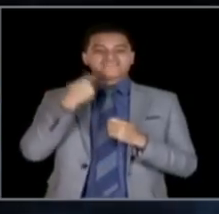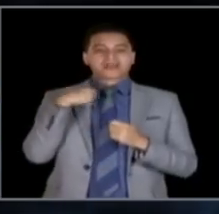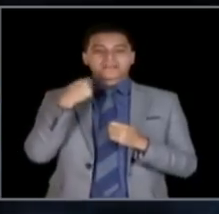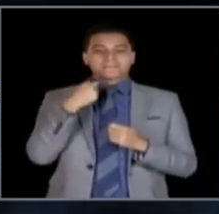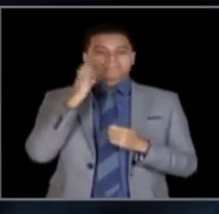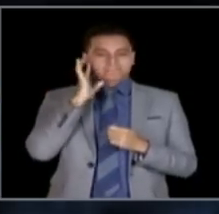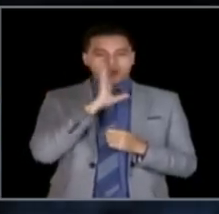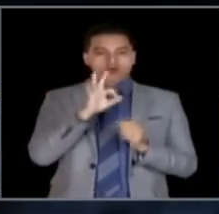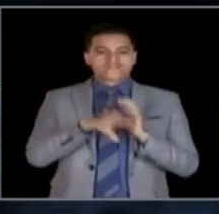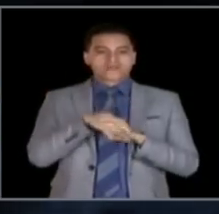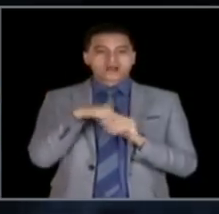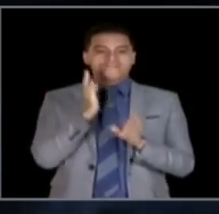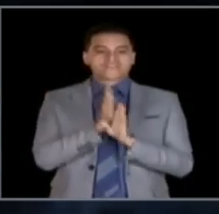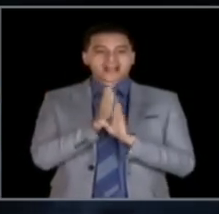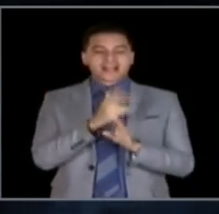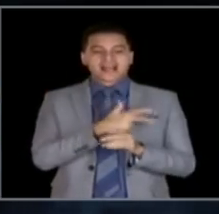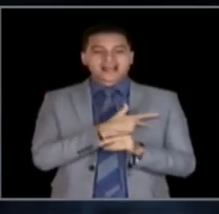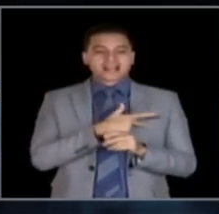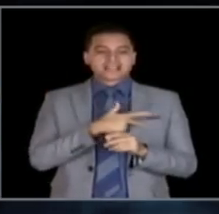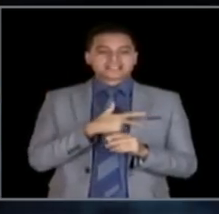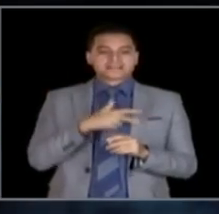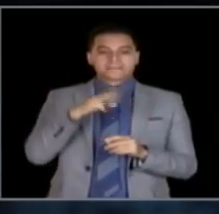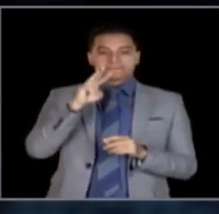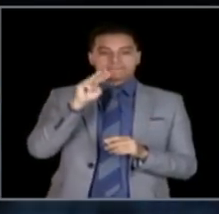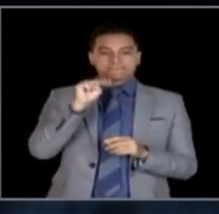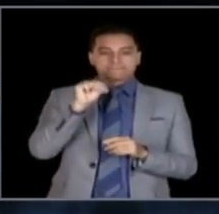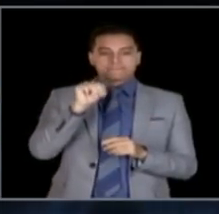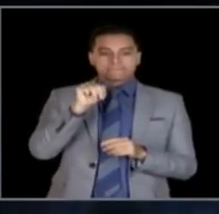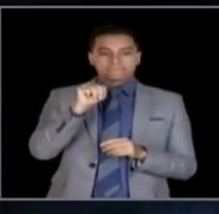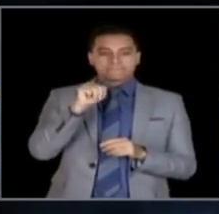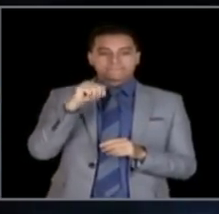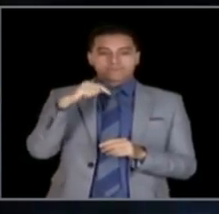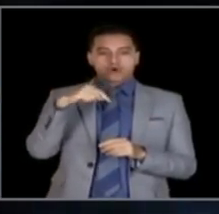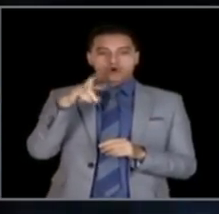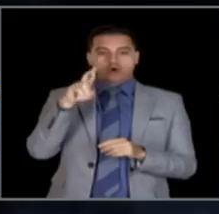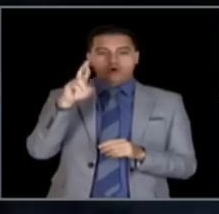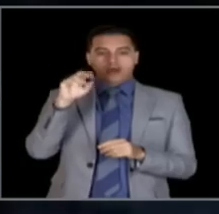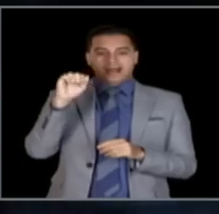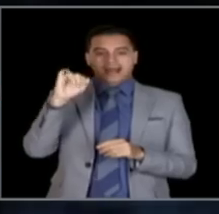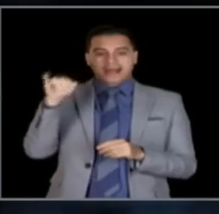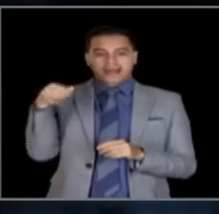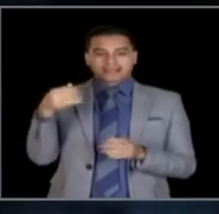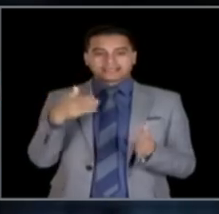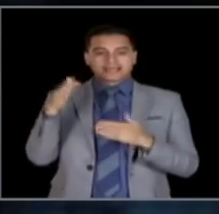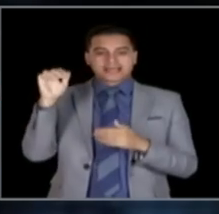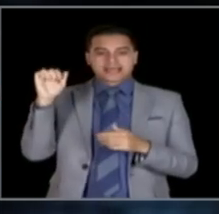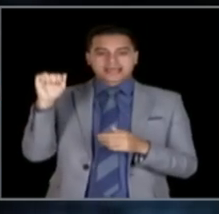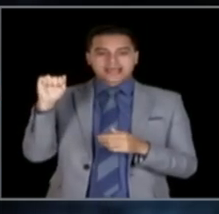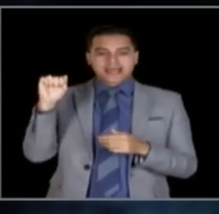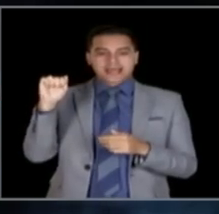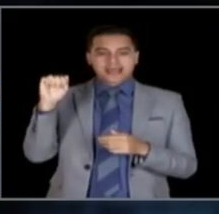في أي فيلم قام الفنان أف موري إبراهام بأداء شخصية